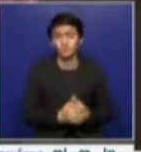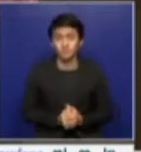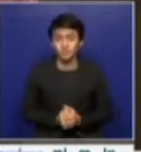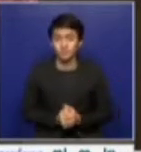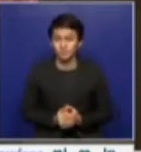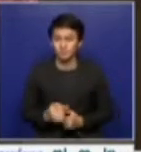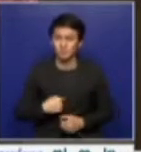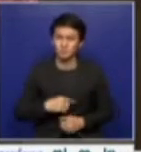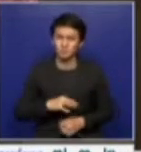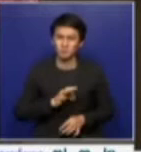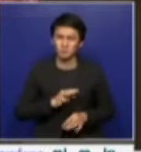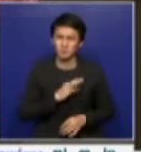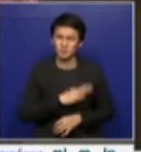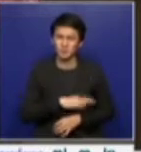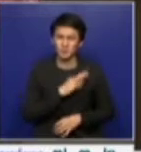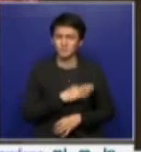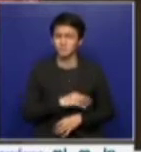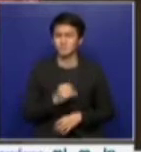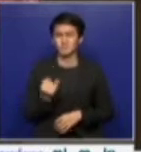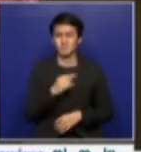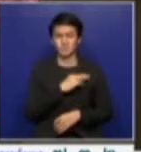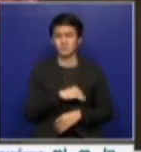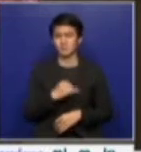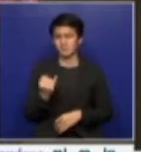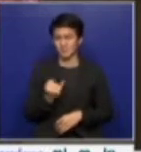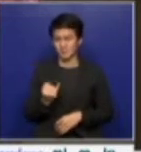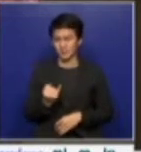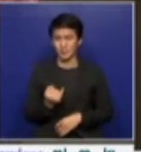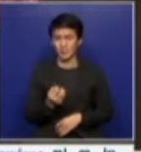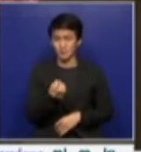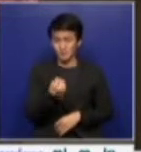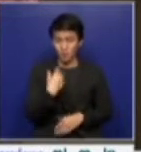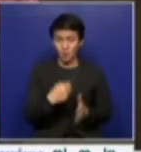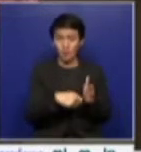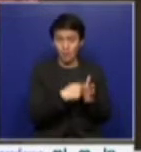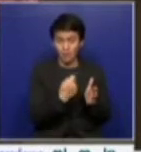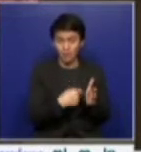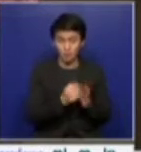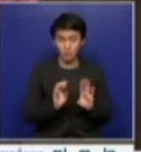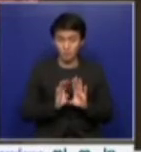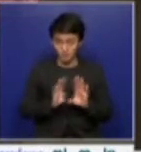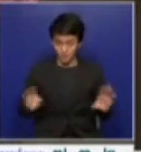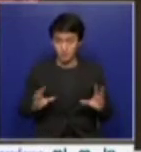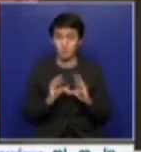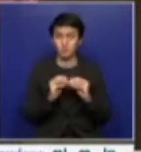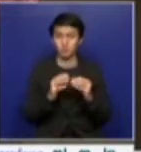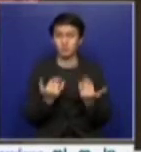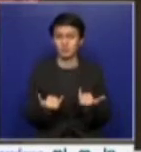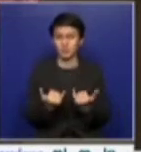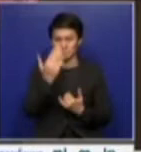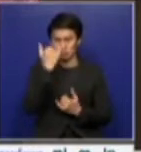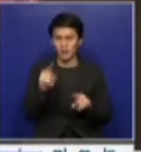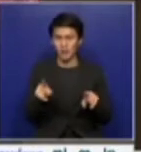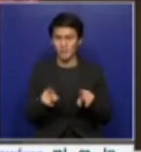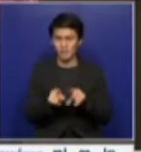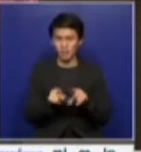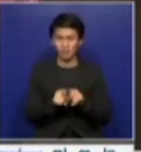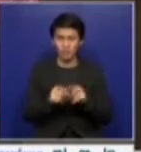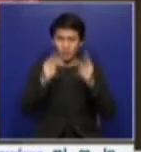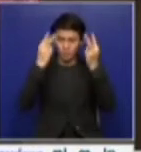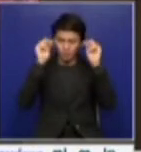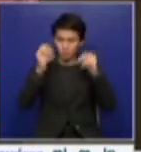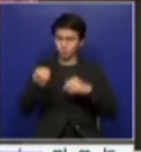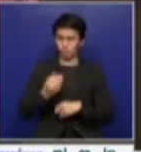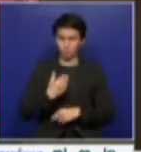การทำขอเหตุผลในการเปิดอภิปรายในครั้งนี้เป็นอย่างยิ่งเพราะว่ารัฐบาลนั้นมองว่าตนเองไม่มีความ